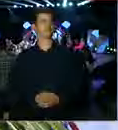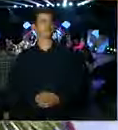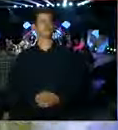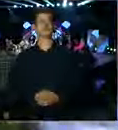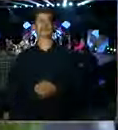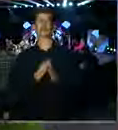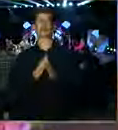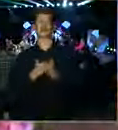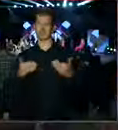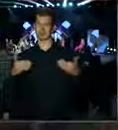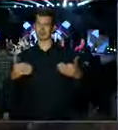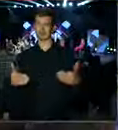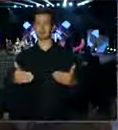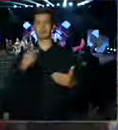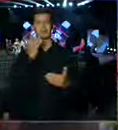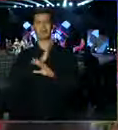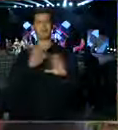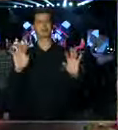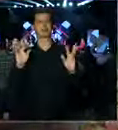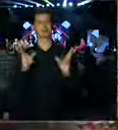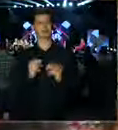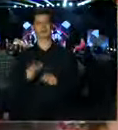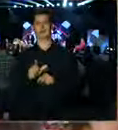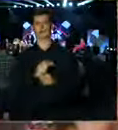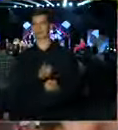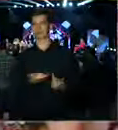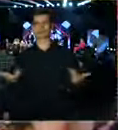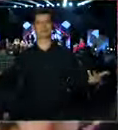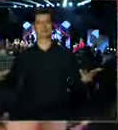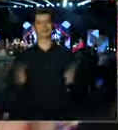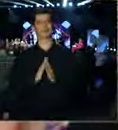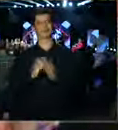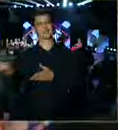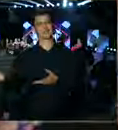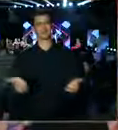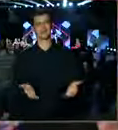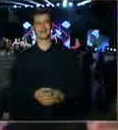Podjedźcie, dziewczyny, bliżej. Tak jest, żeby było przepiękne zdjęcie pamiątkowe. Zapraszamy Was bardzo serdecznie.